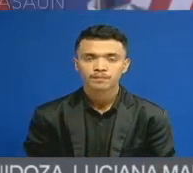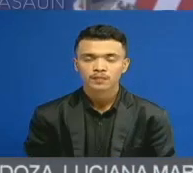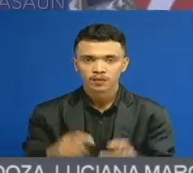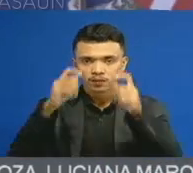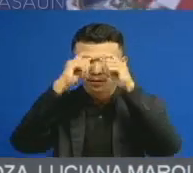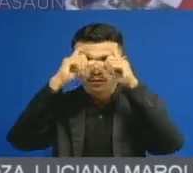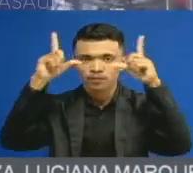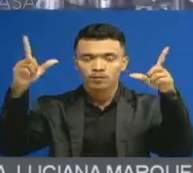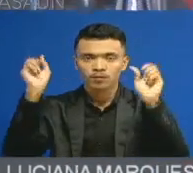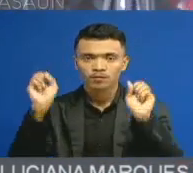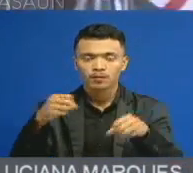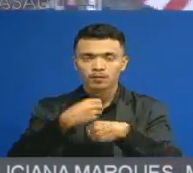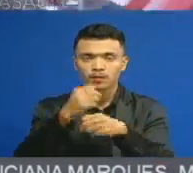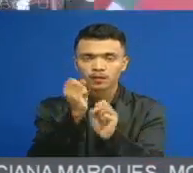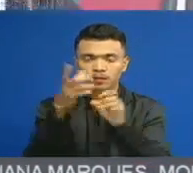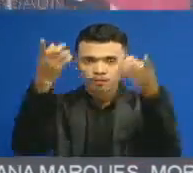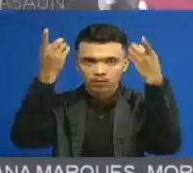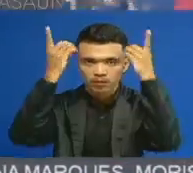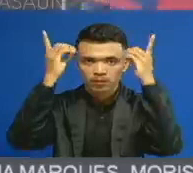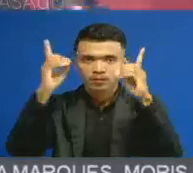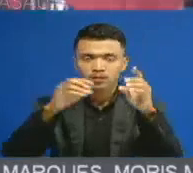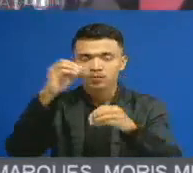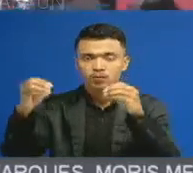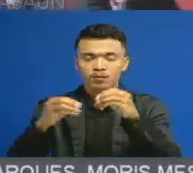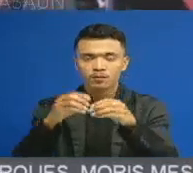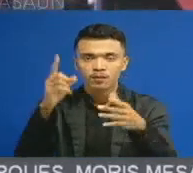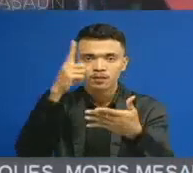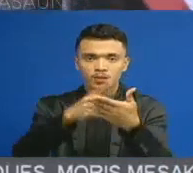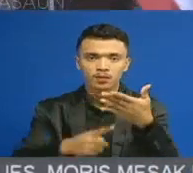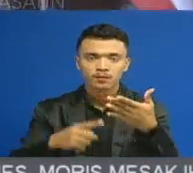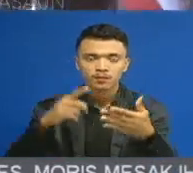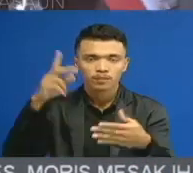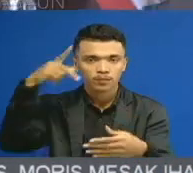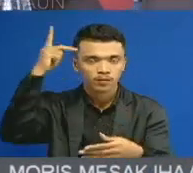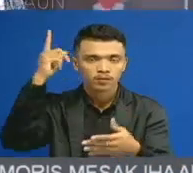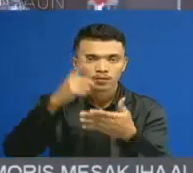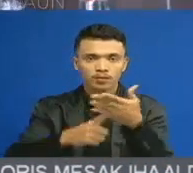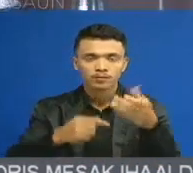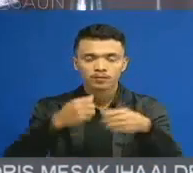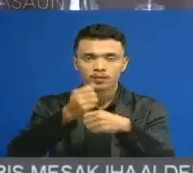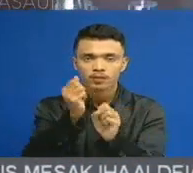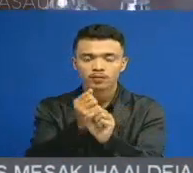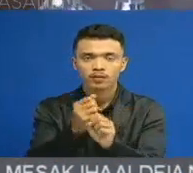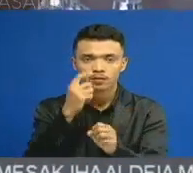Timor bele halo decisões konba situasaun saira maka politika sen ita halo konba nasaun